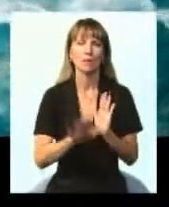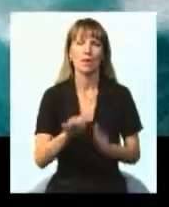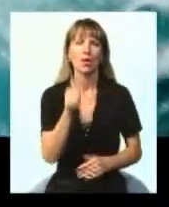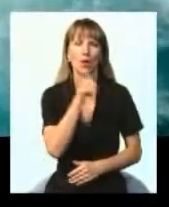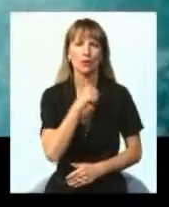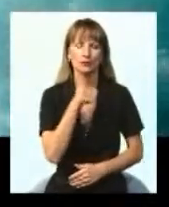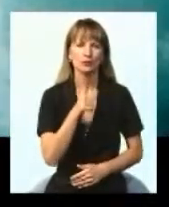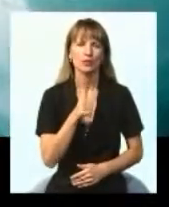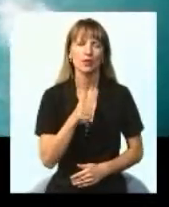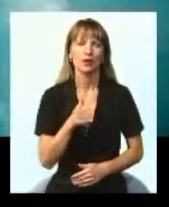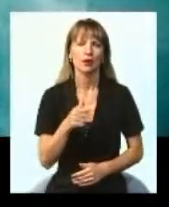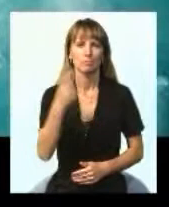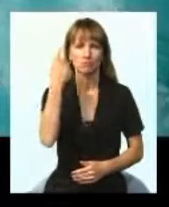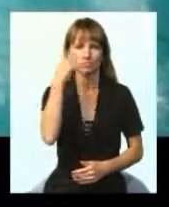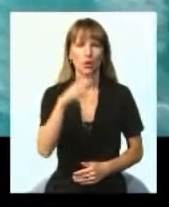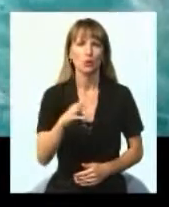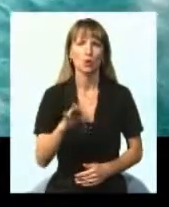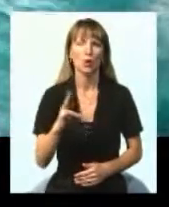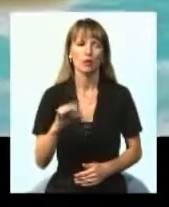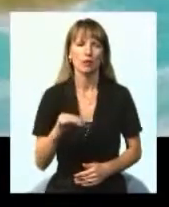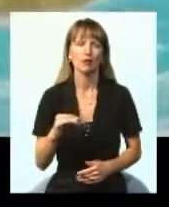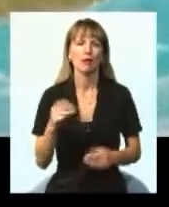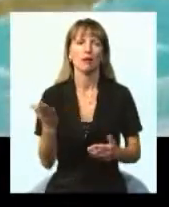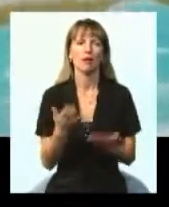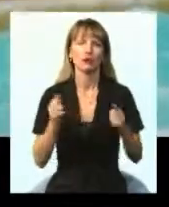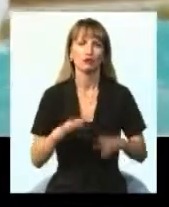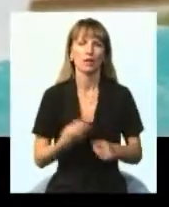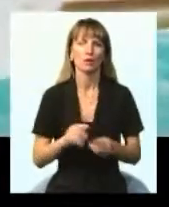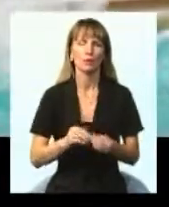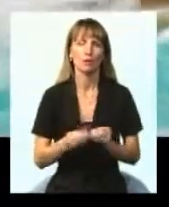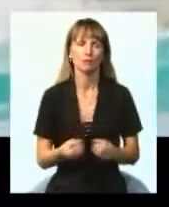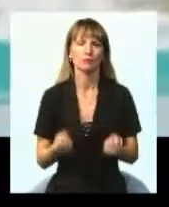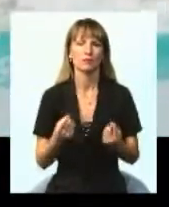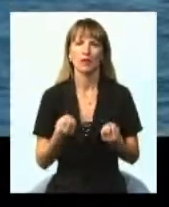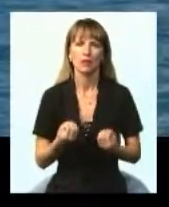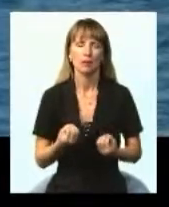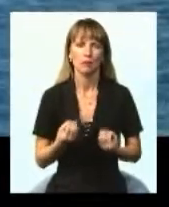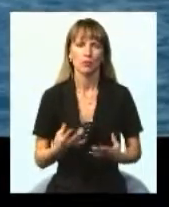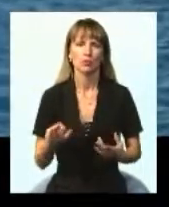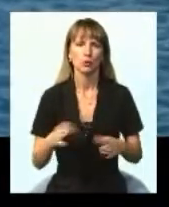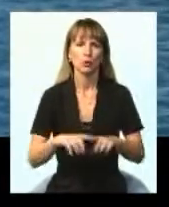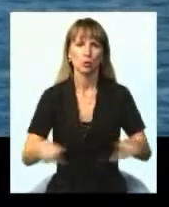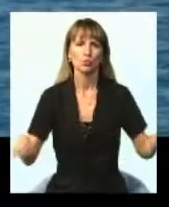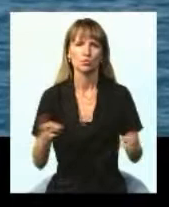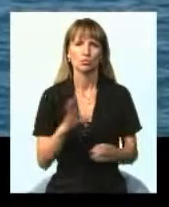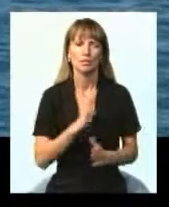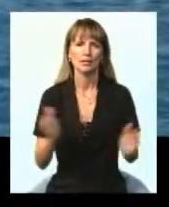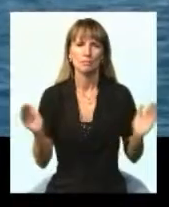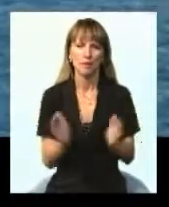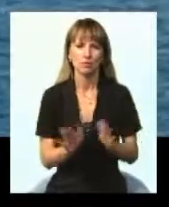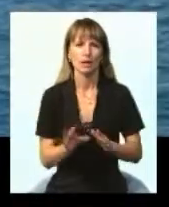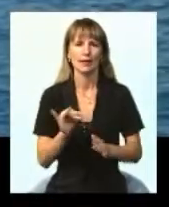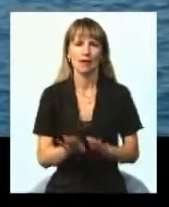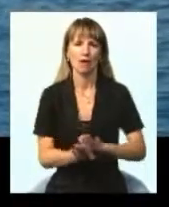1985 році Тоні Фін придумав, як вирішити цю проблему. Все виявилося просто. Дошку треба було зменшити і розширити.